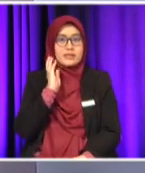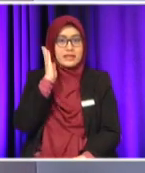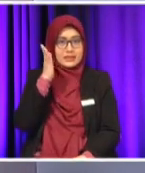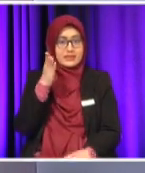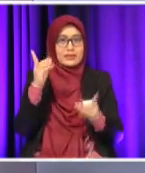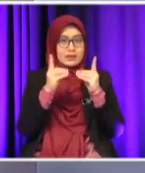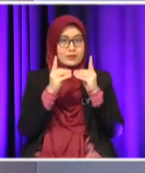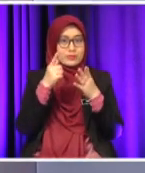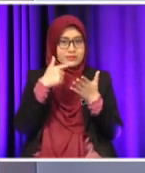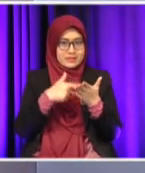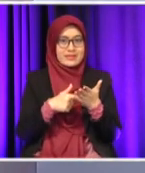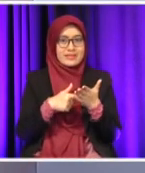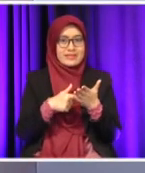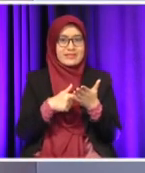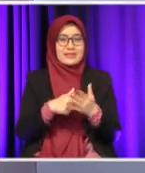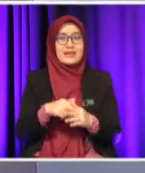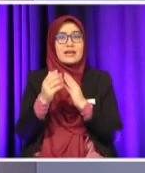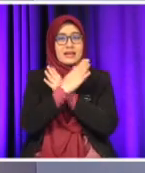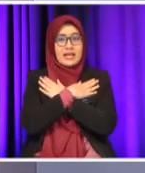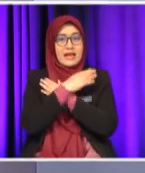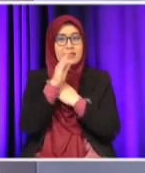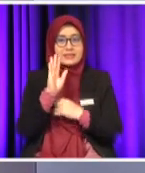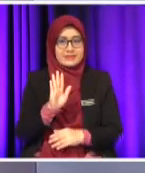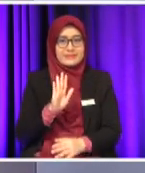kami dalam sukses SPM 2022